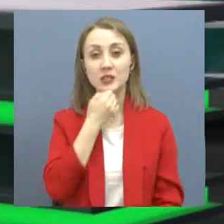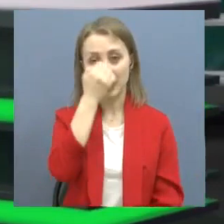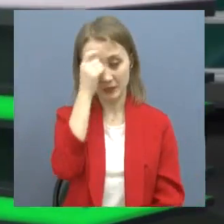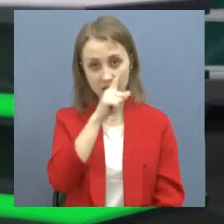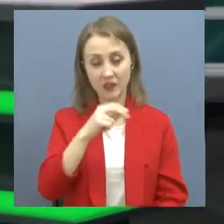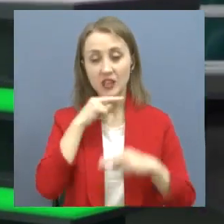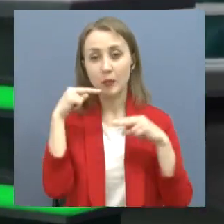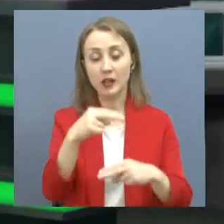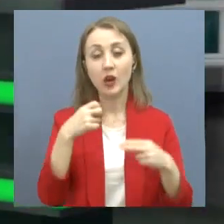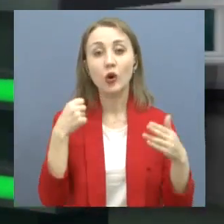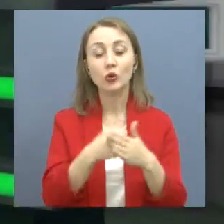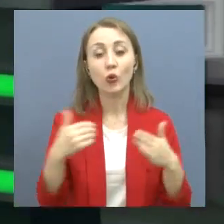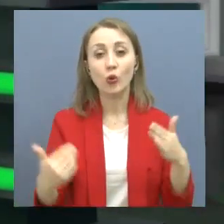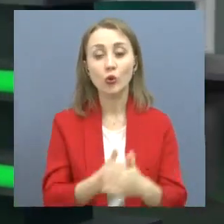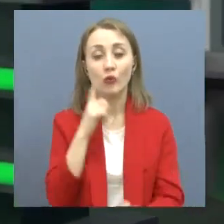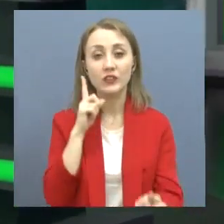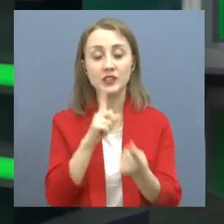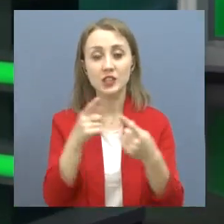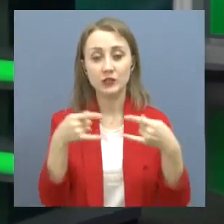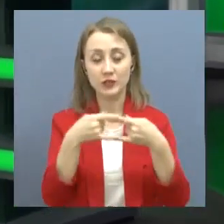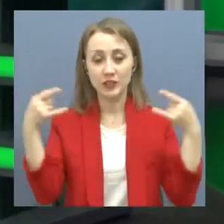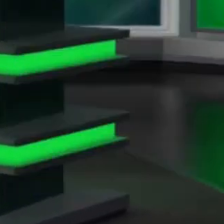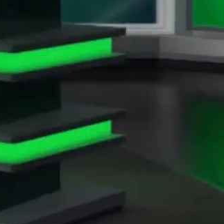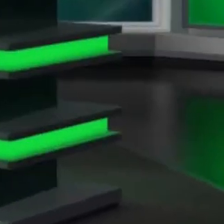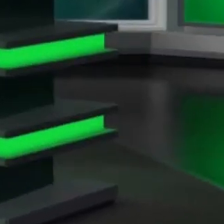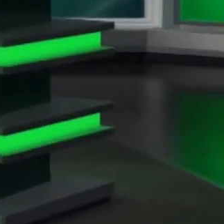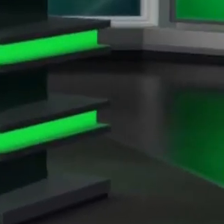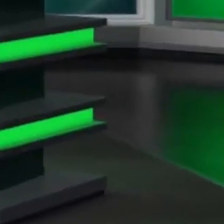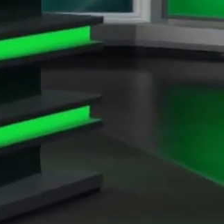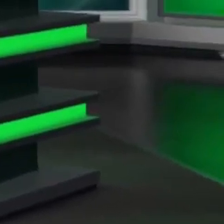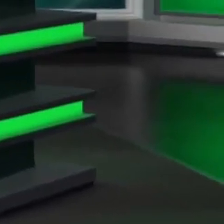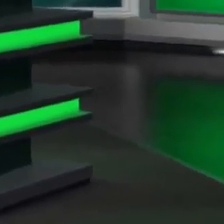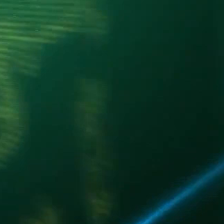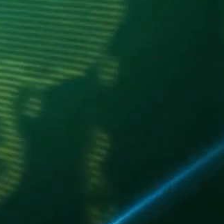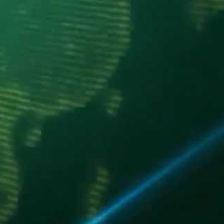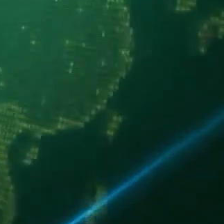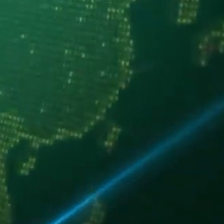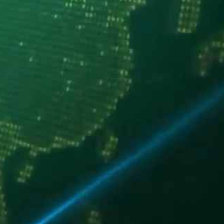что были с нами. С вами в студии были Сания Кобжасарова, сурдоперевод Любовь Сенченко. До встречи в эфире.